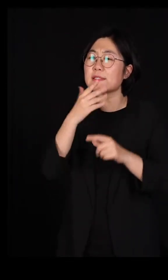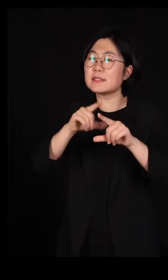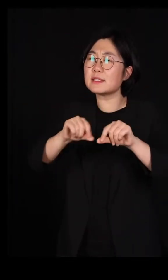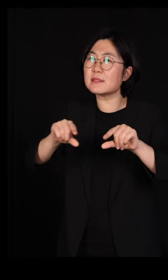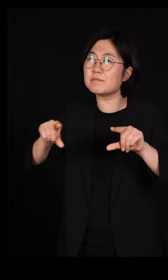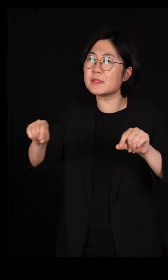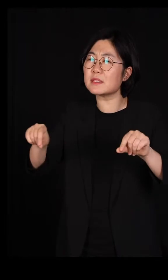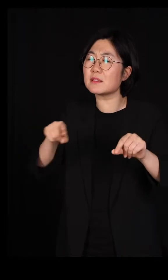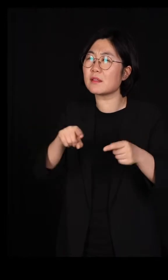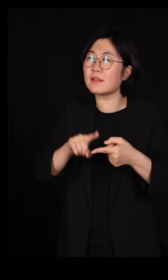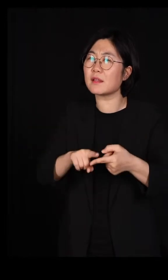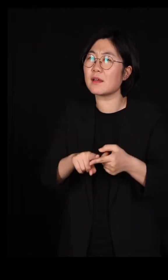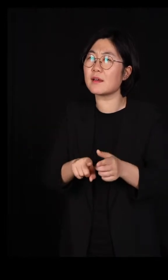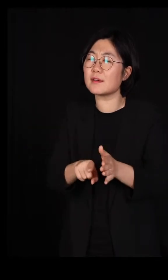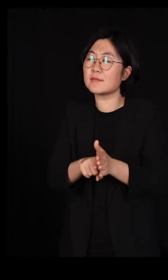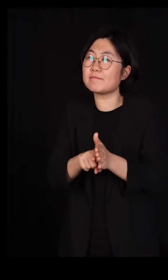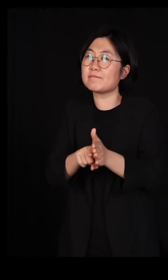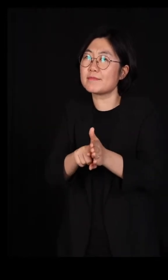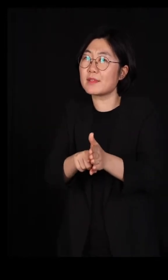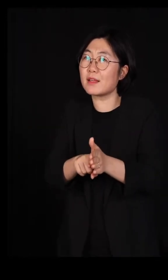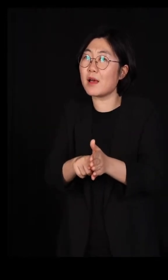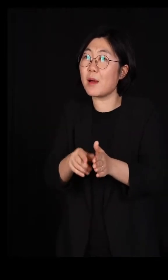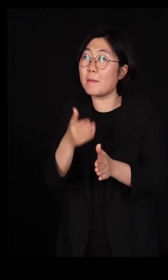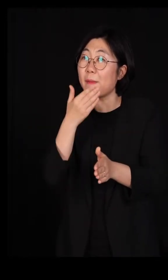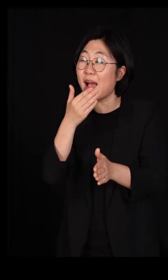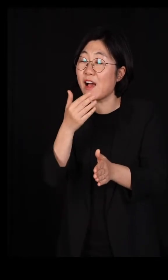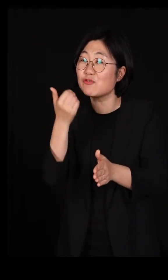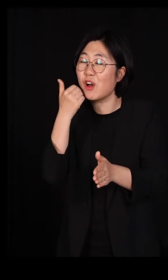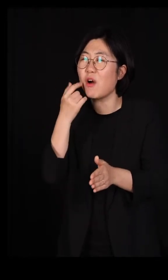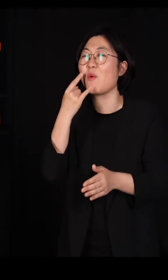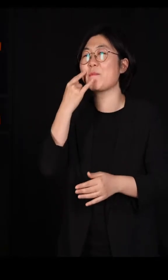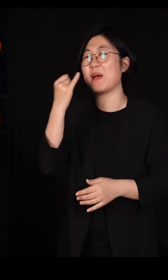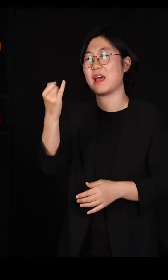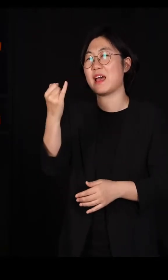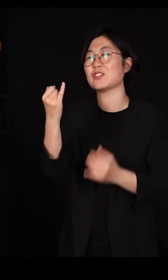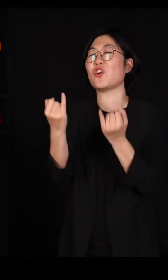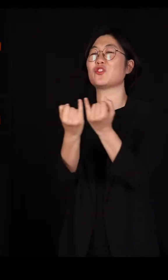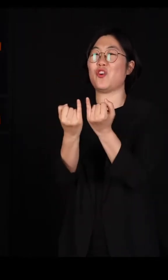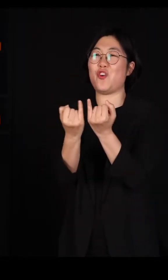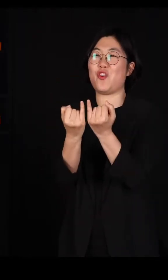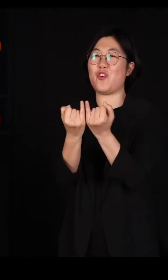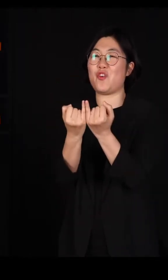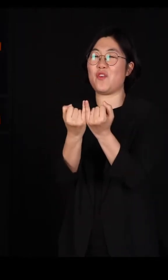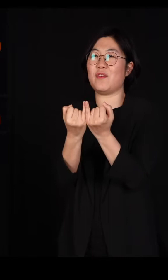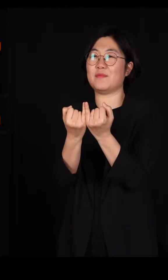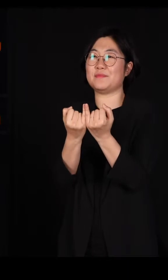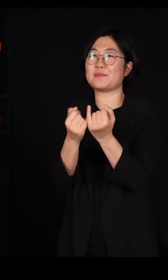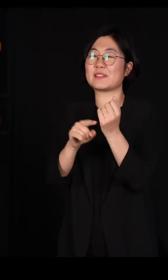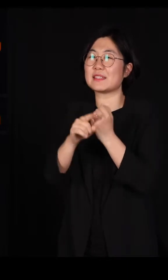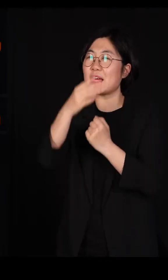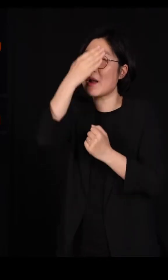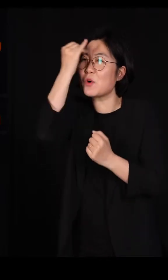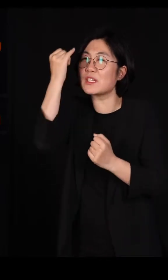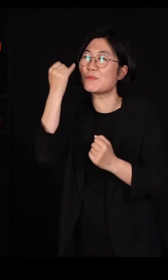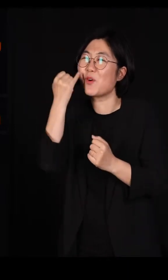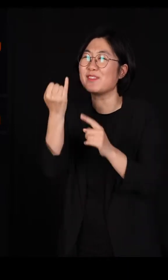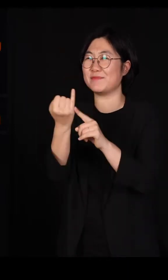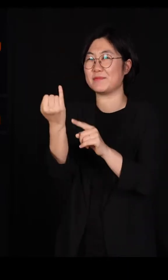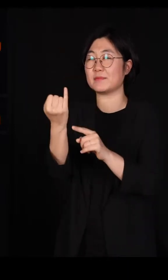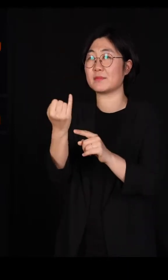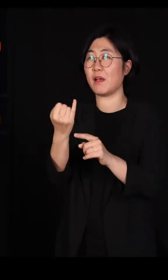신뢰를 주는 이름은, 가족 관계는 다 여성이에요. 엄마, 할머니, 이모, 이런 식으로 우리가